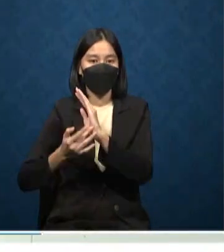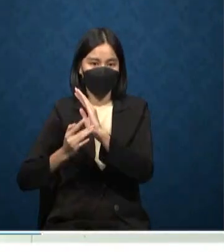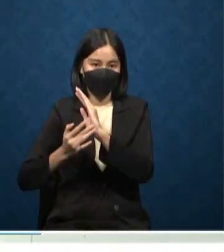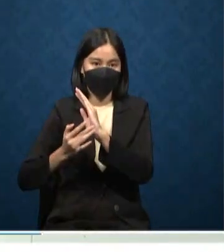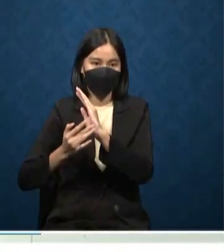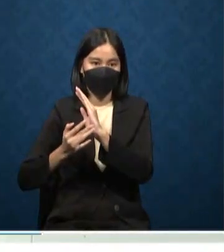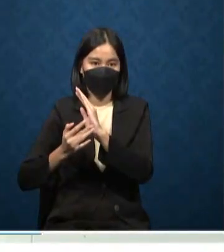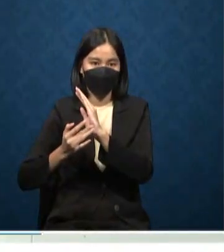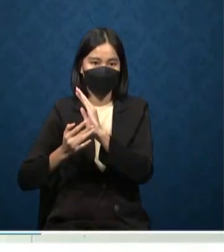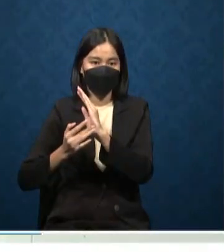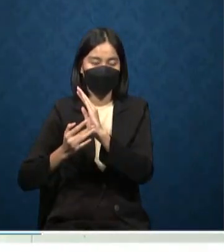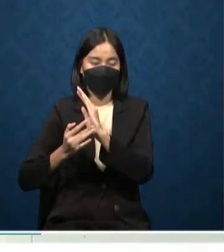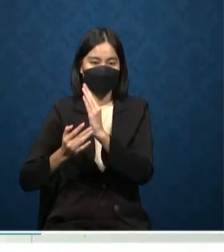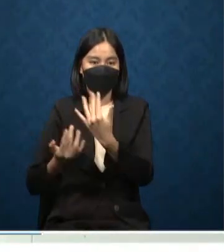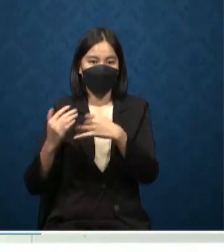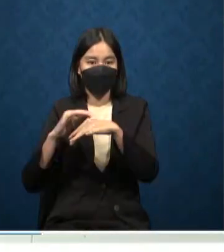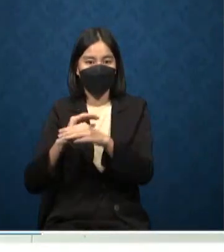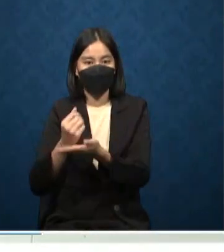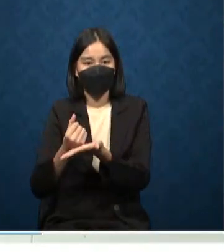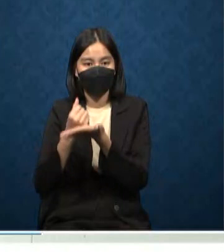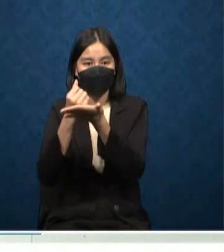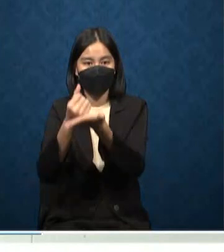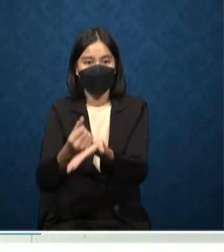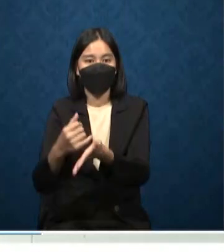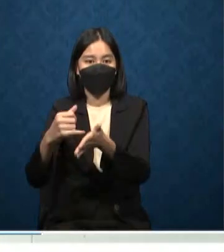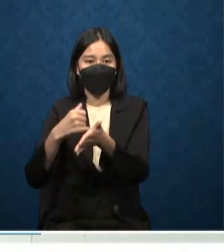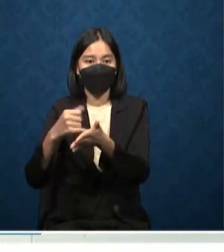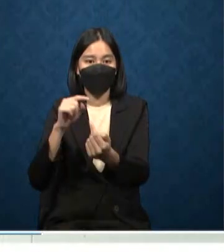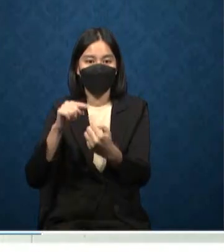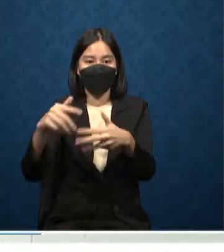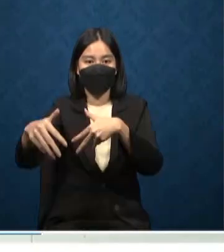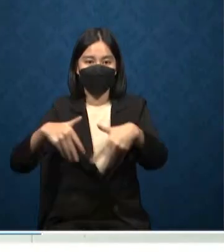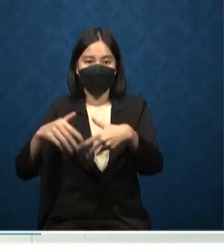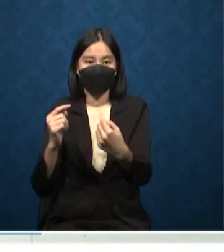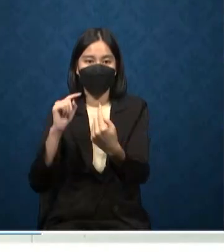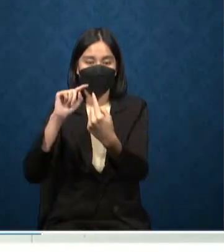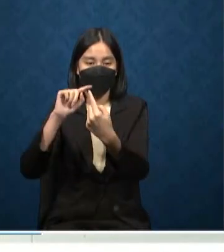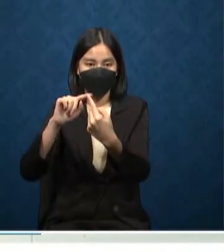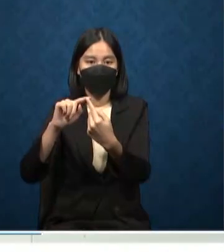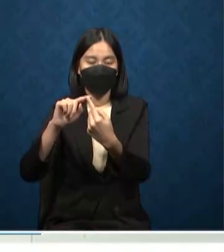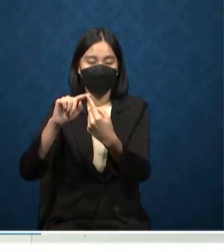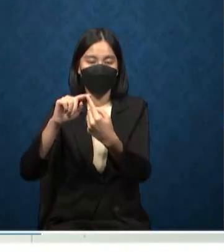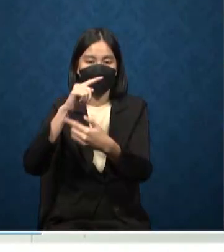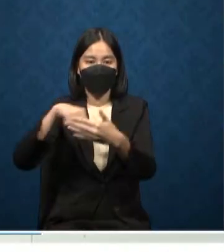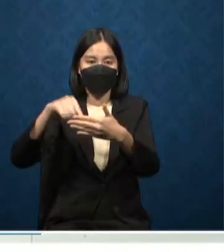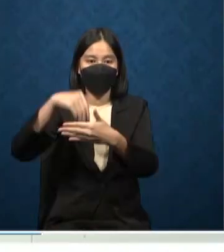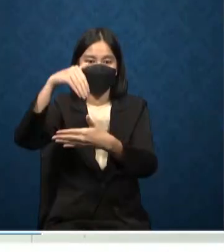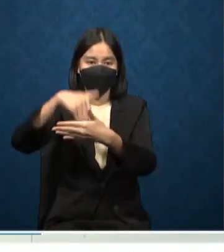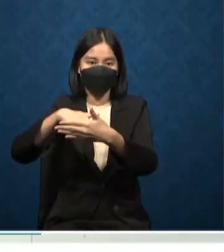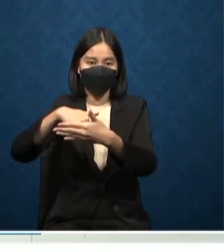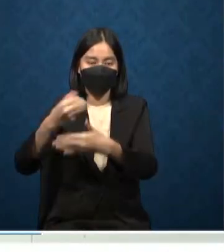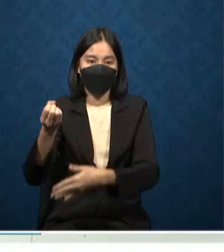ประยุกต์ใช้ส่งเสริมและอำนวยความสะดวกให้แก่ประชาชนเข้าถึงการเลือกตั้งให้มากที่สุดเช่น